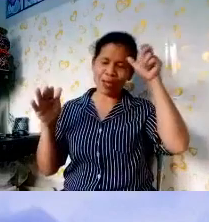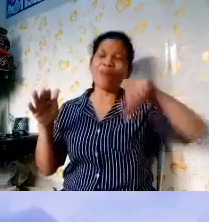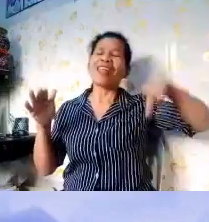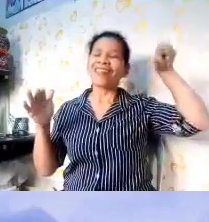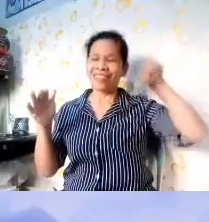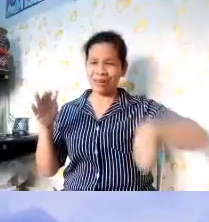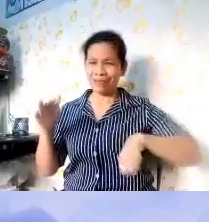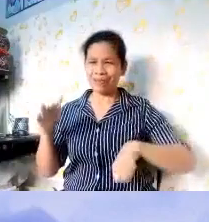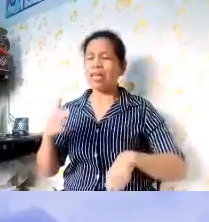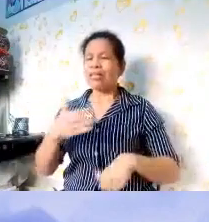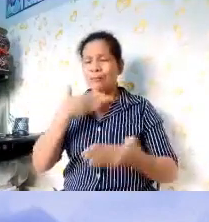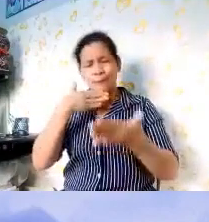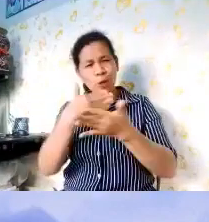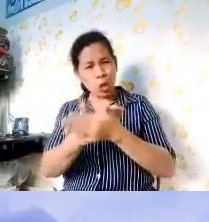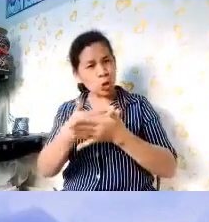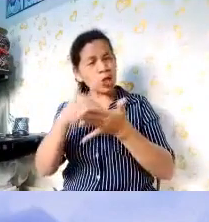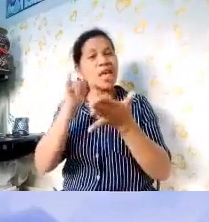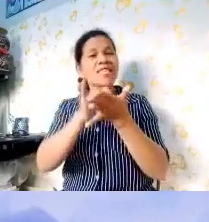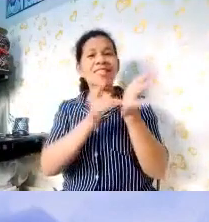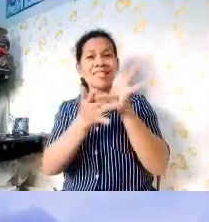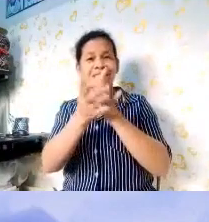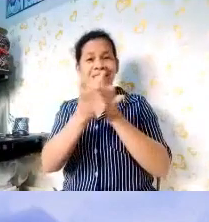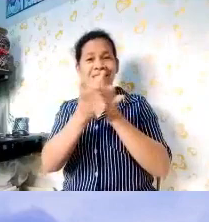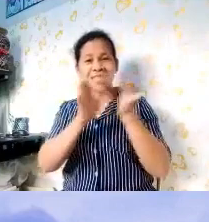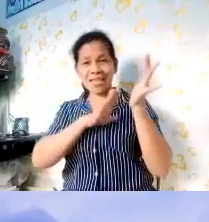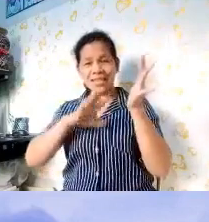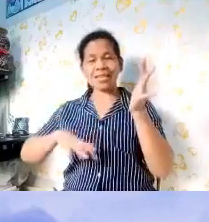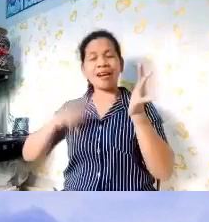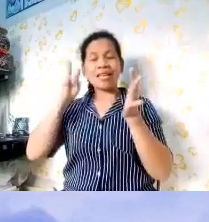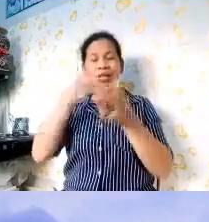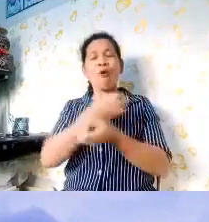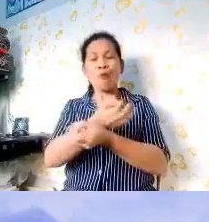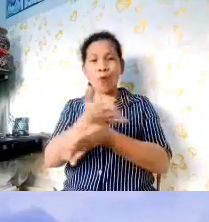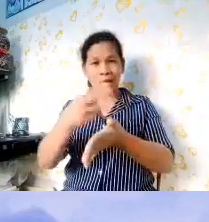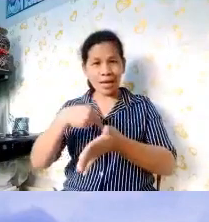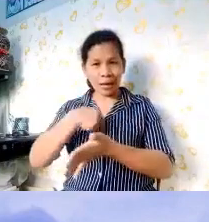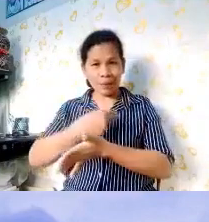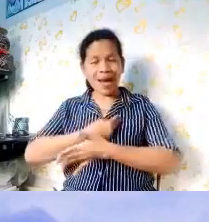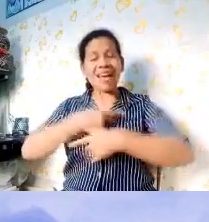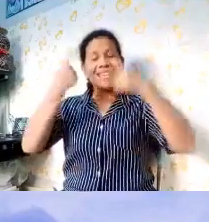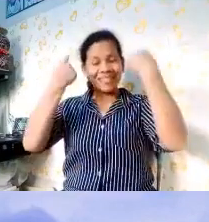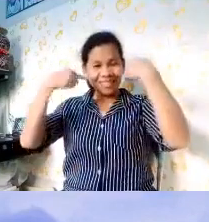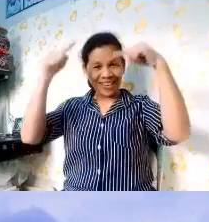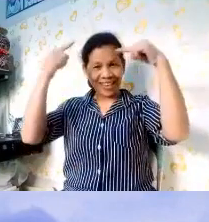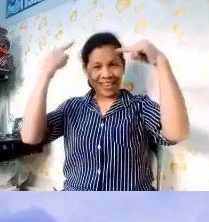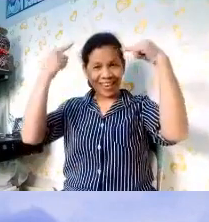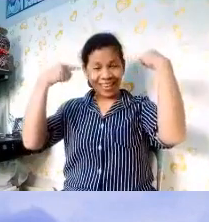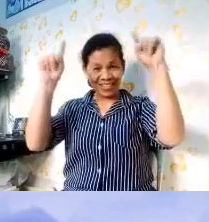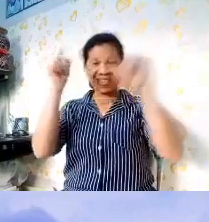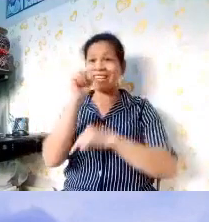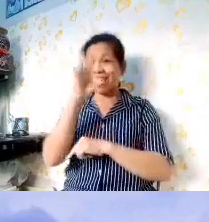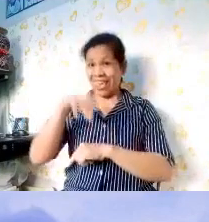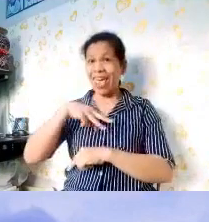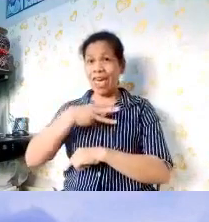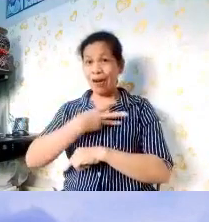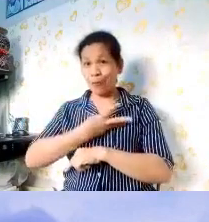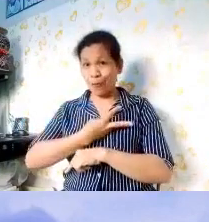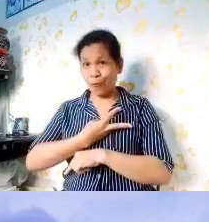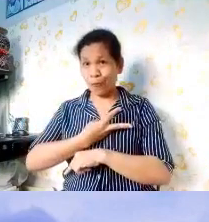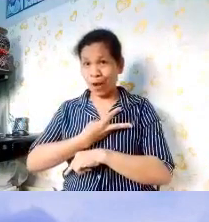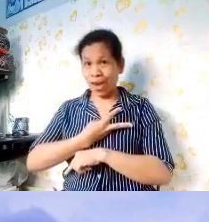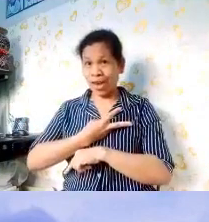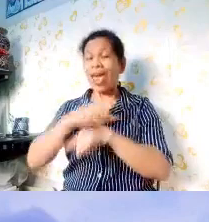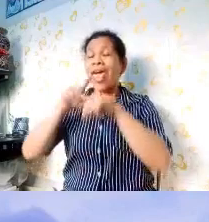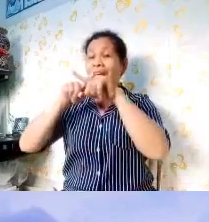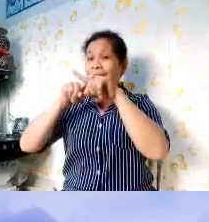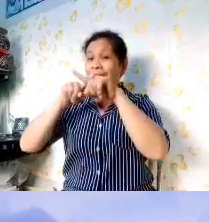Hesukristo ay kaya po tayong bigyan ng pagtatagumpay kung tayo po ay sasandig po sa